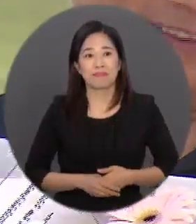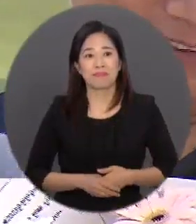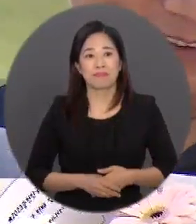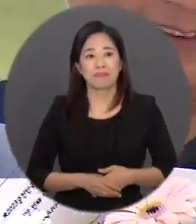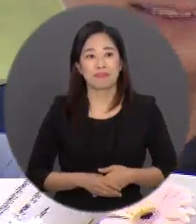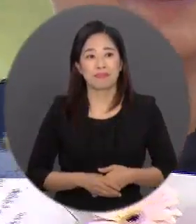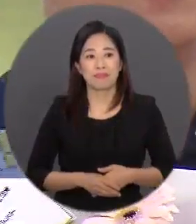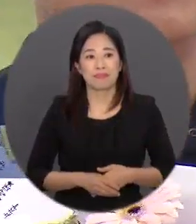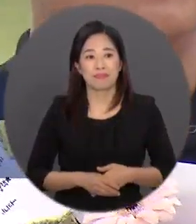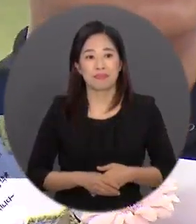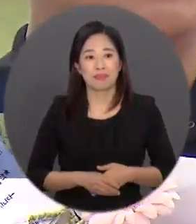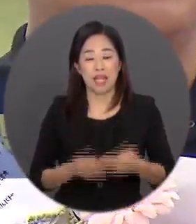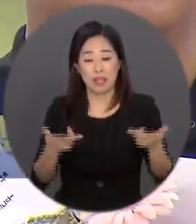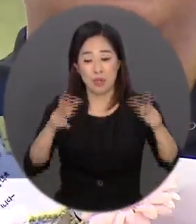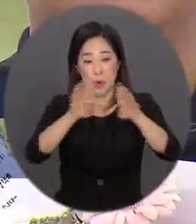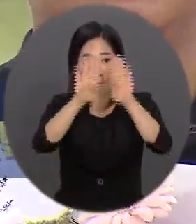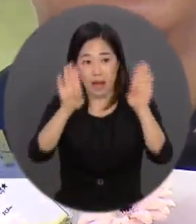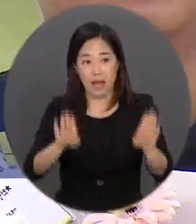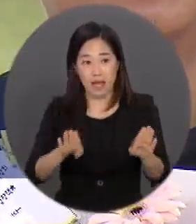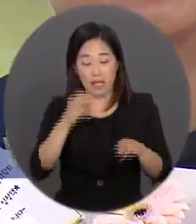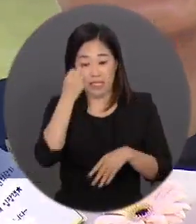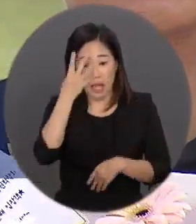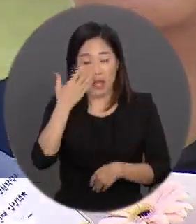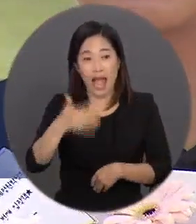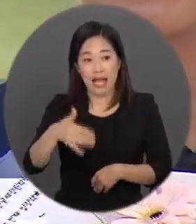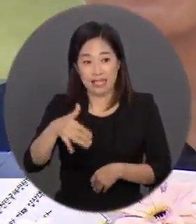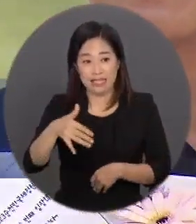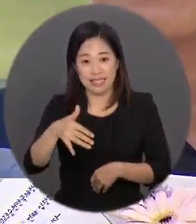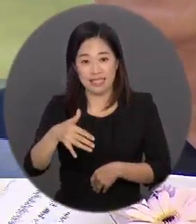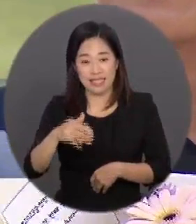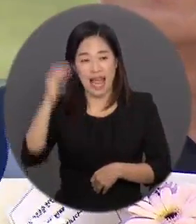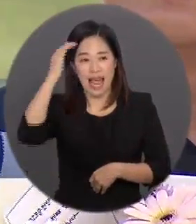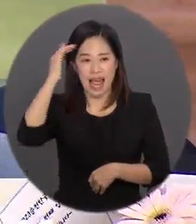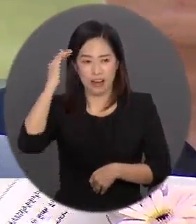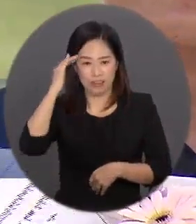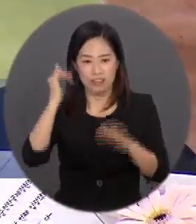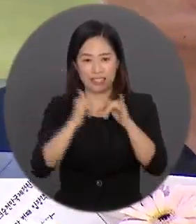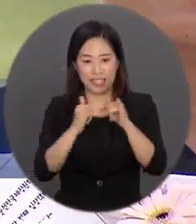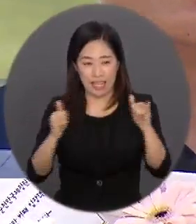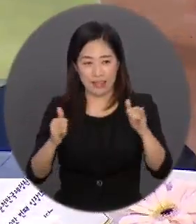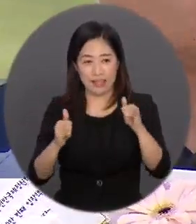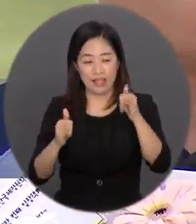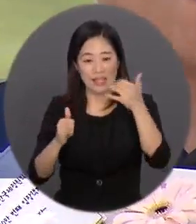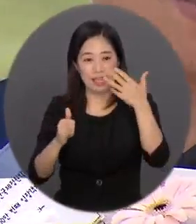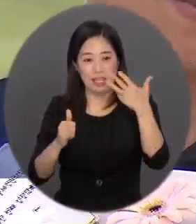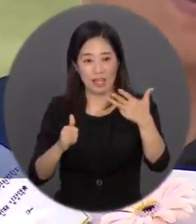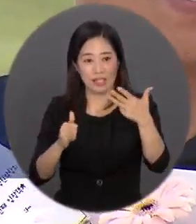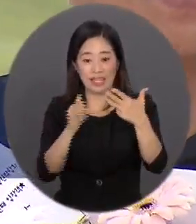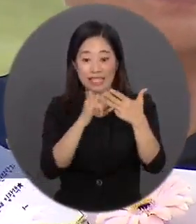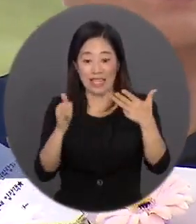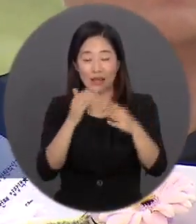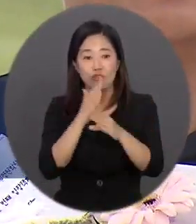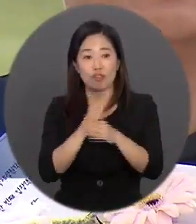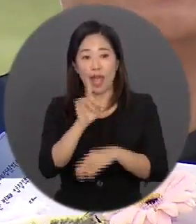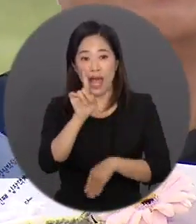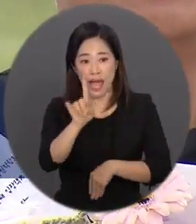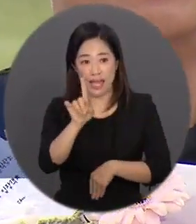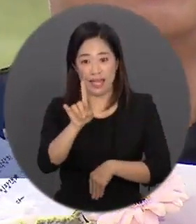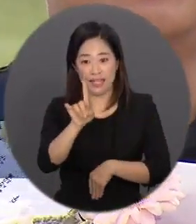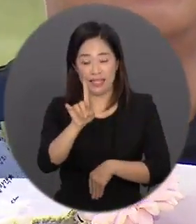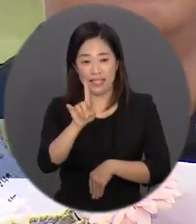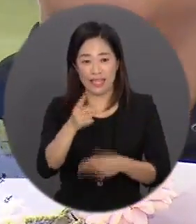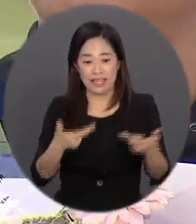정원박람회는 이제 석 달이 아직 채 안 됐습니다. 그래서 대한민국 국민들 8분 중에 한 분이 지금